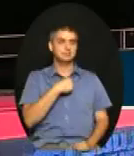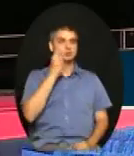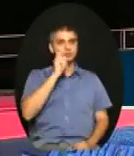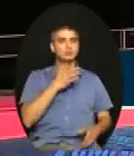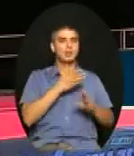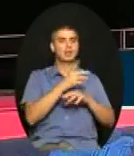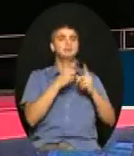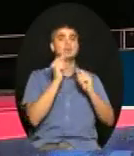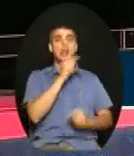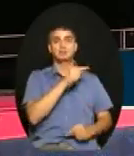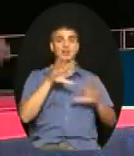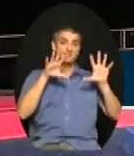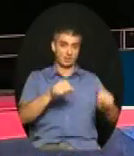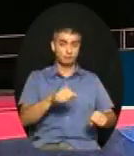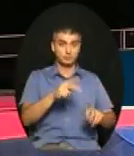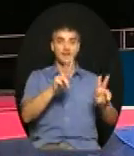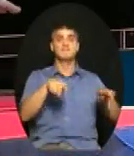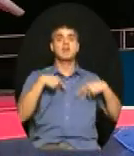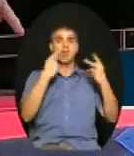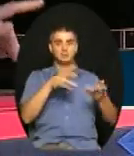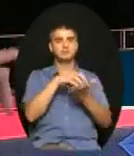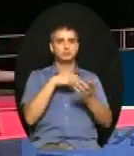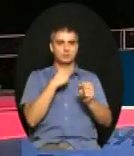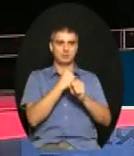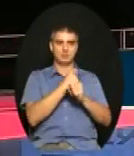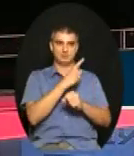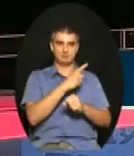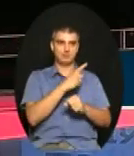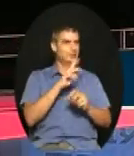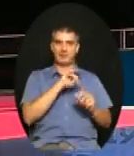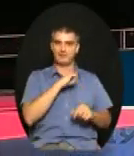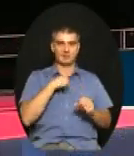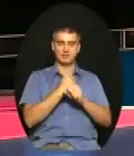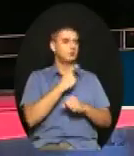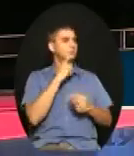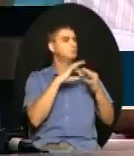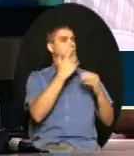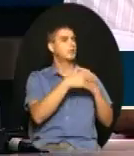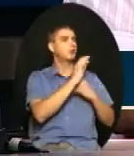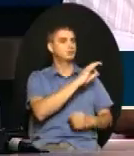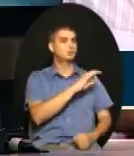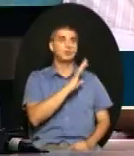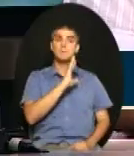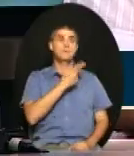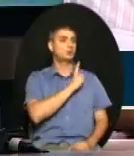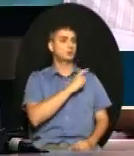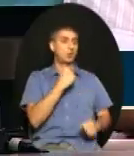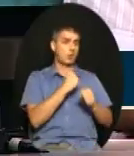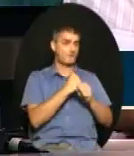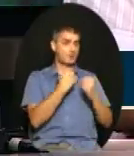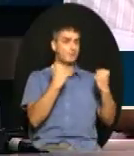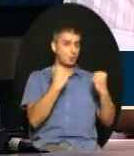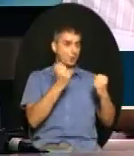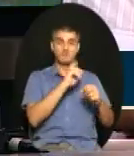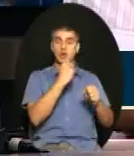שצריך להיכנס לרצועת עזה ולכבוש אותה ולהחזיר שם את ההתיישבות, אני אלך על זה. לבד אני לא אלך על זה. מה המשפט האחרון שלך? מה שלא עובד